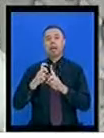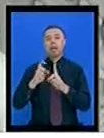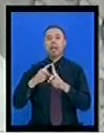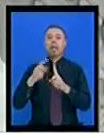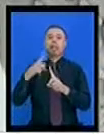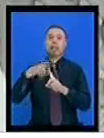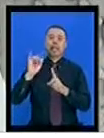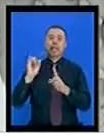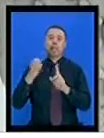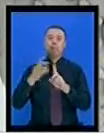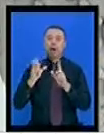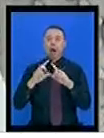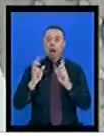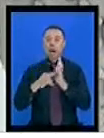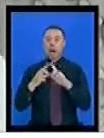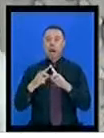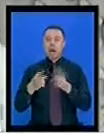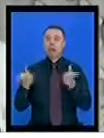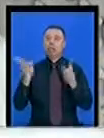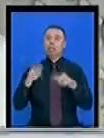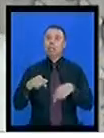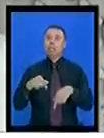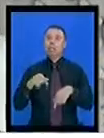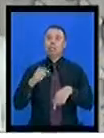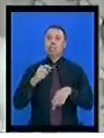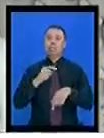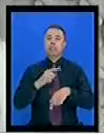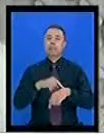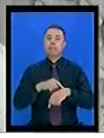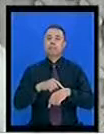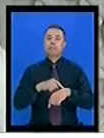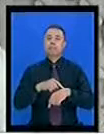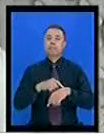Gempa letusnya terjadi tanggal 15 pukul